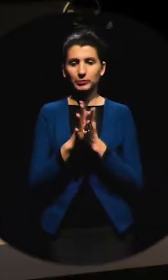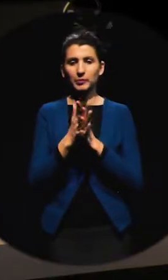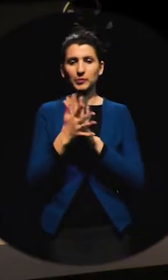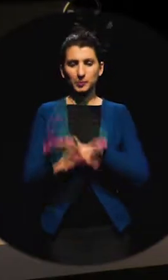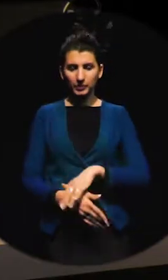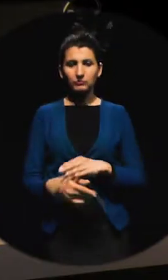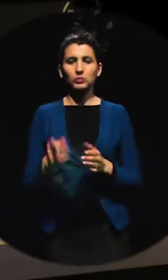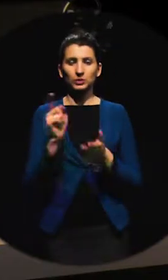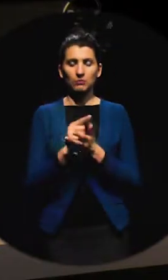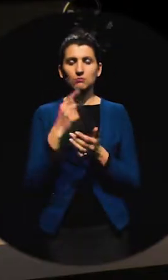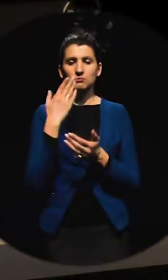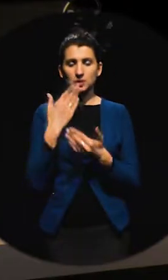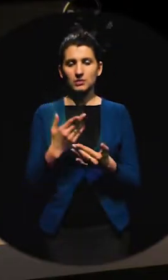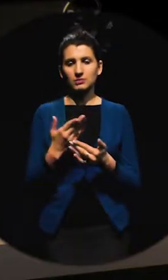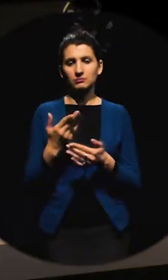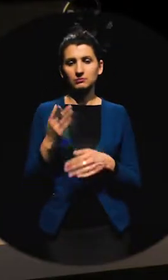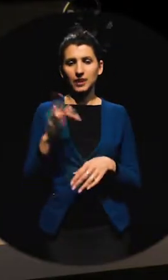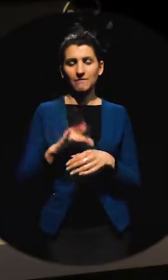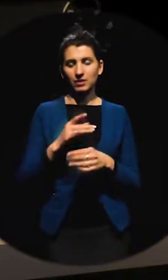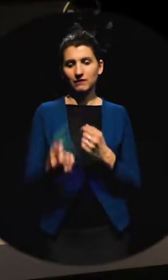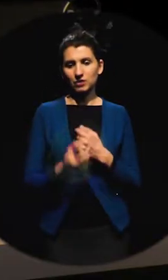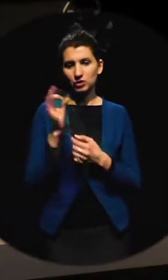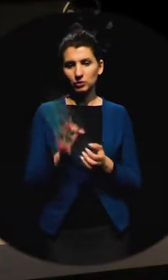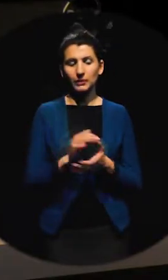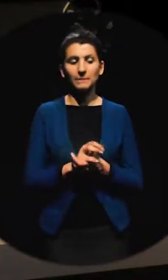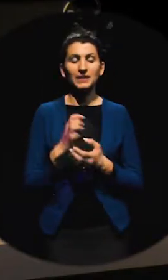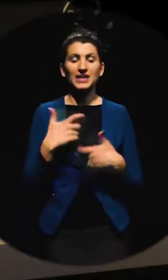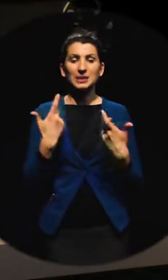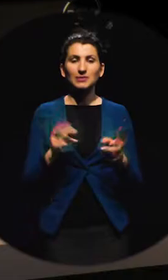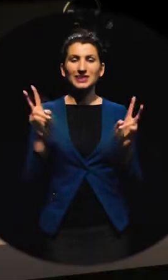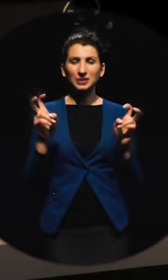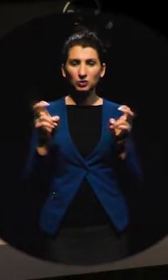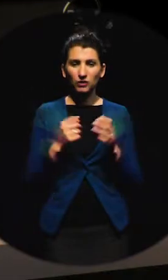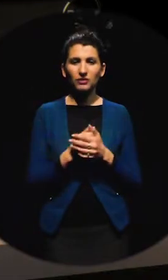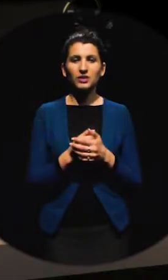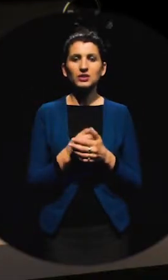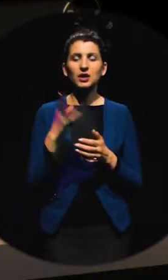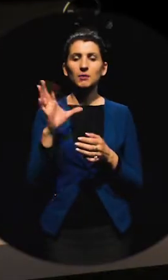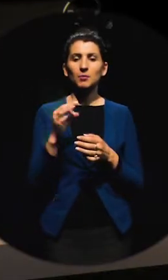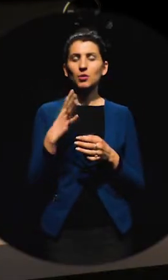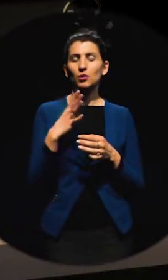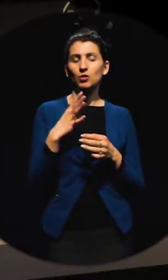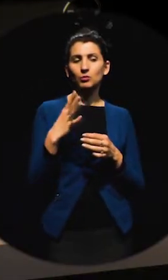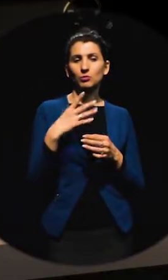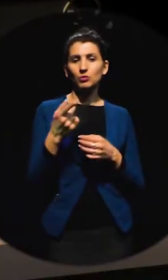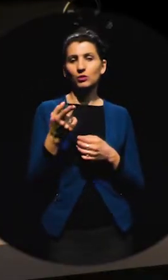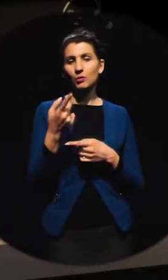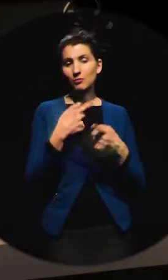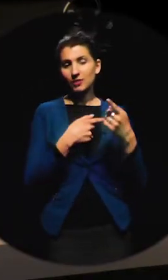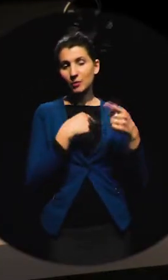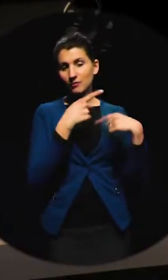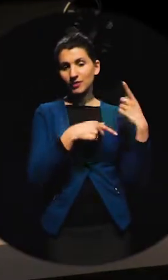rzeczywiście okazały się bardzo skuteczne. I teraz ja chciałabym Państwu zacytować, bo tym się dzieliłam z twórcami spektaklu